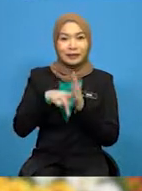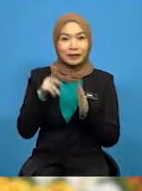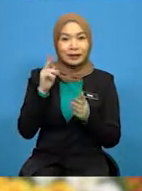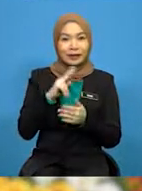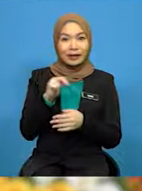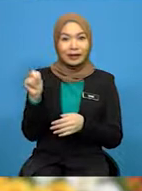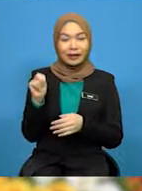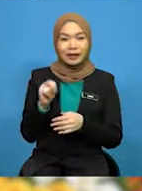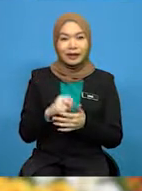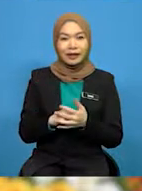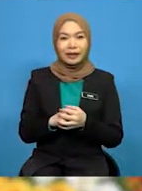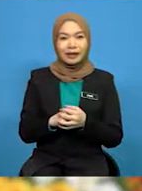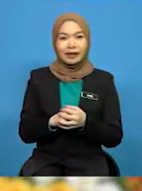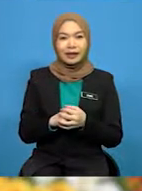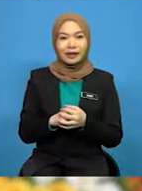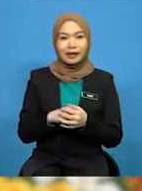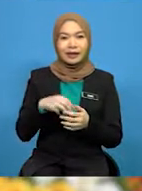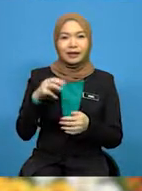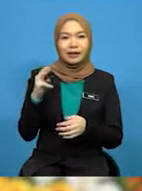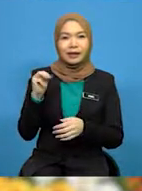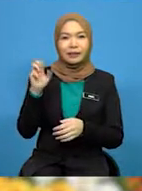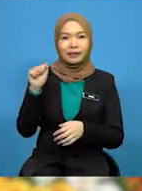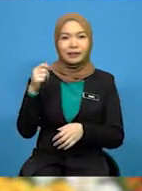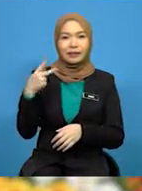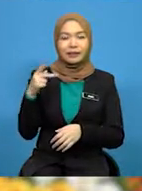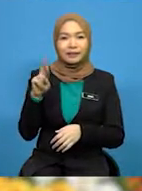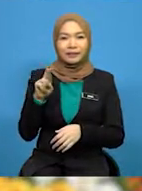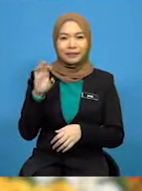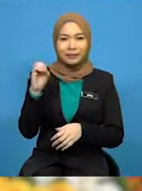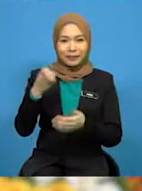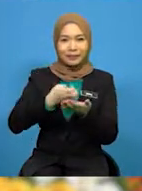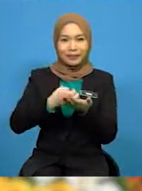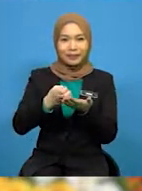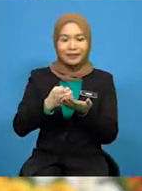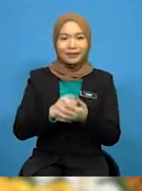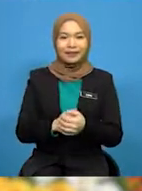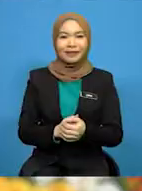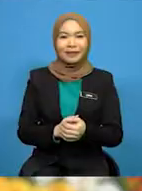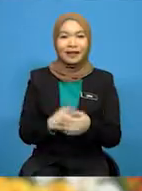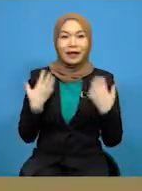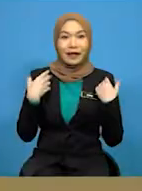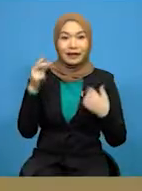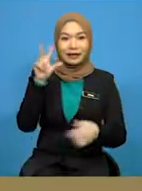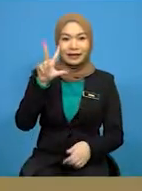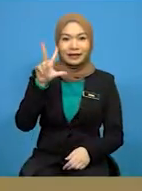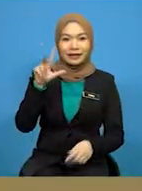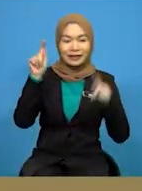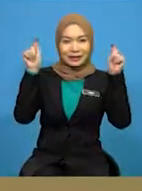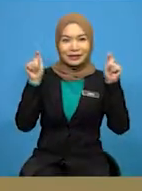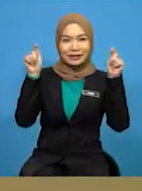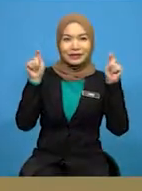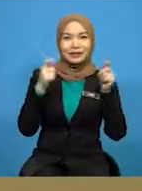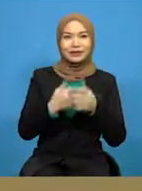ekonomi semester 2. Untuk makluman penonton, tiga subtajuk yang akan dibincangkan ialah aliran